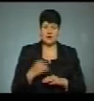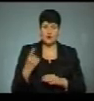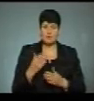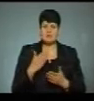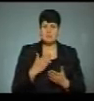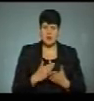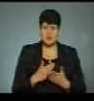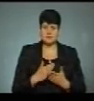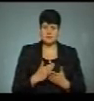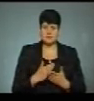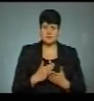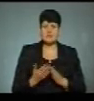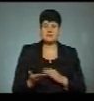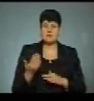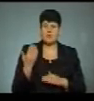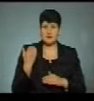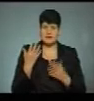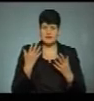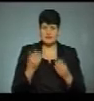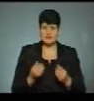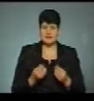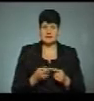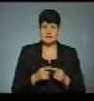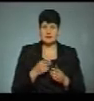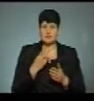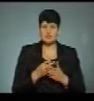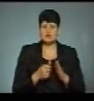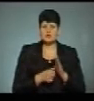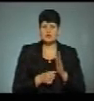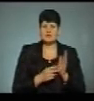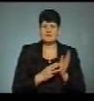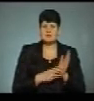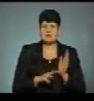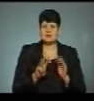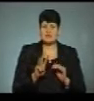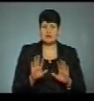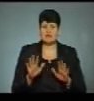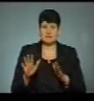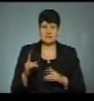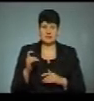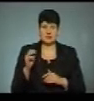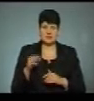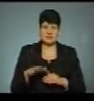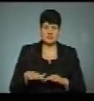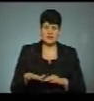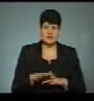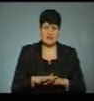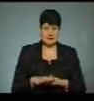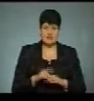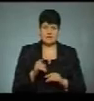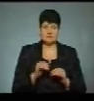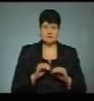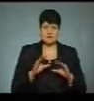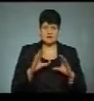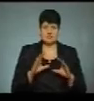має за попередній день це показник 683 випадки на 100 тисяч населення. Тобто він перевищив